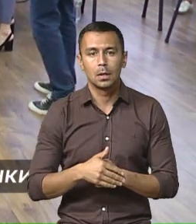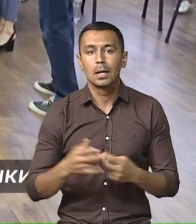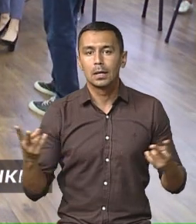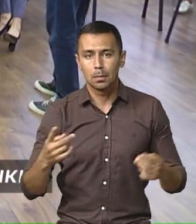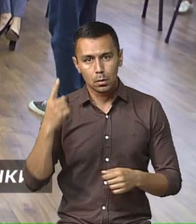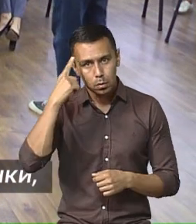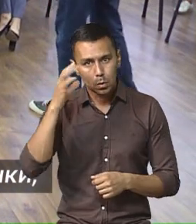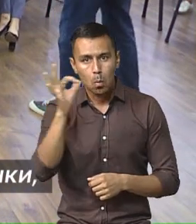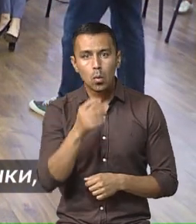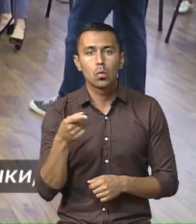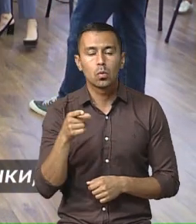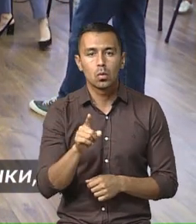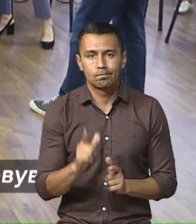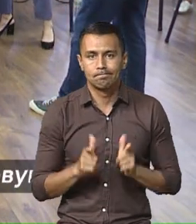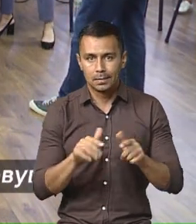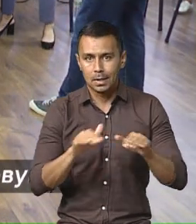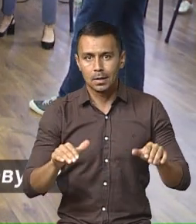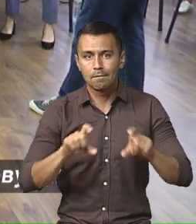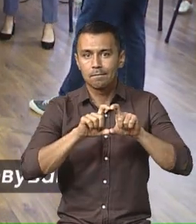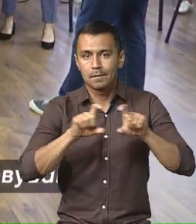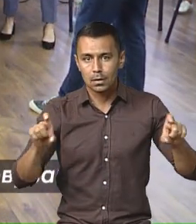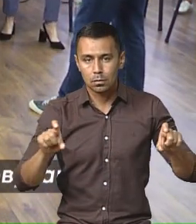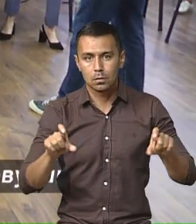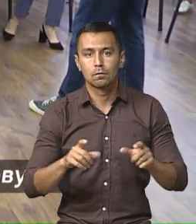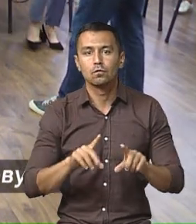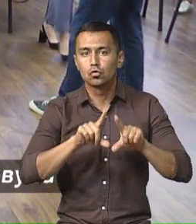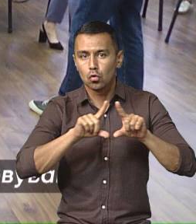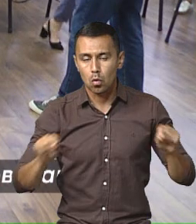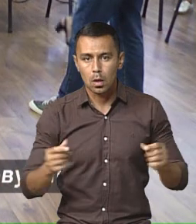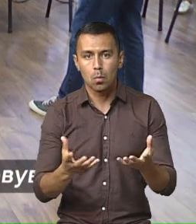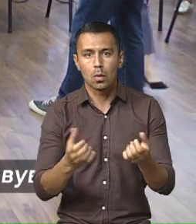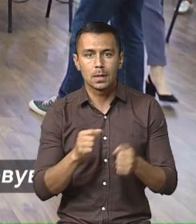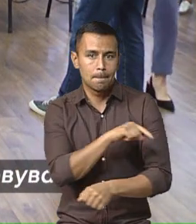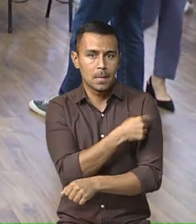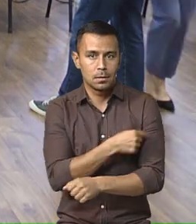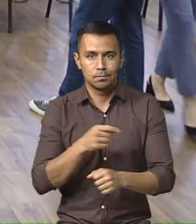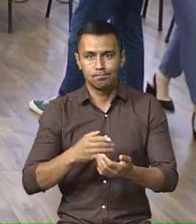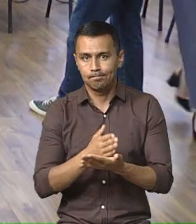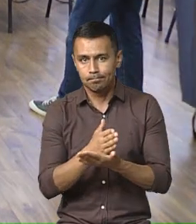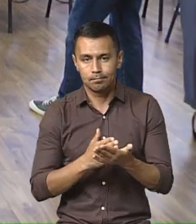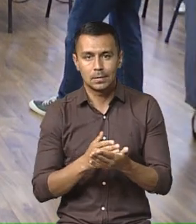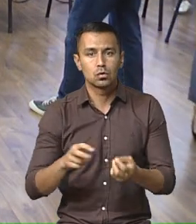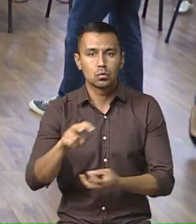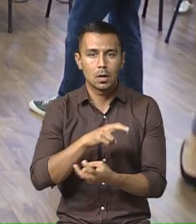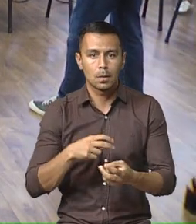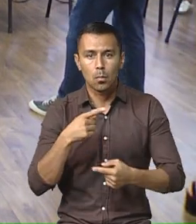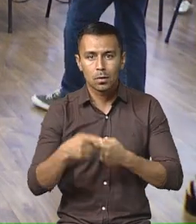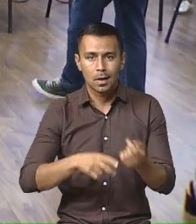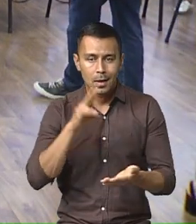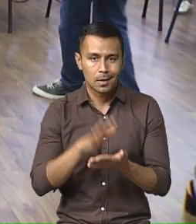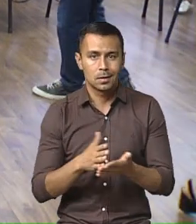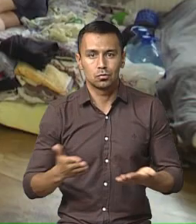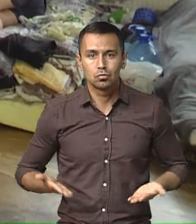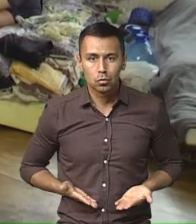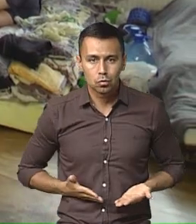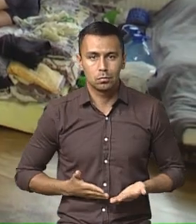о том, устраивать детей в садики, устраивать детей в школы, да, получать медицинское обслуживание, искать постоянное жилье, работу и так